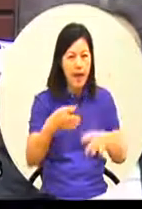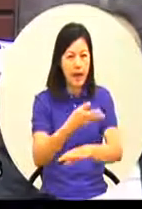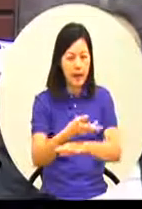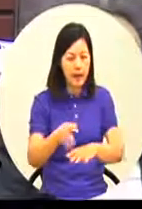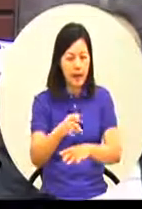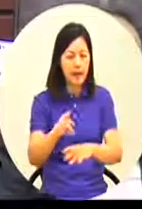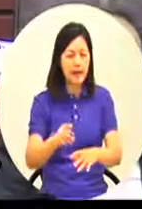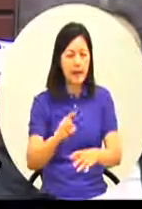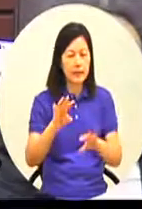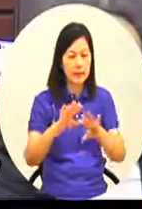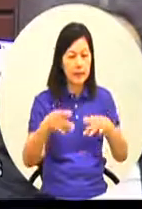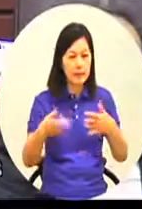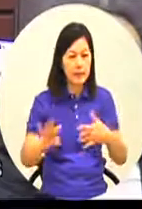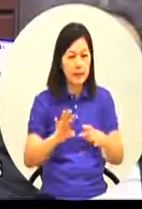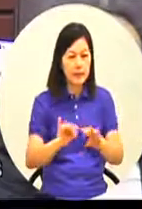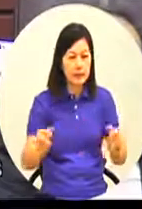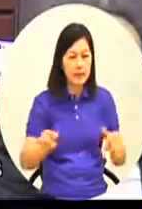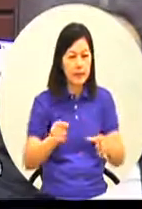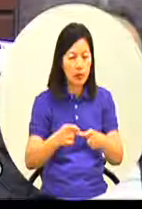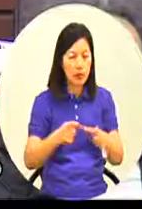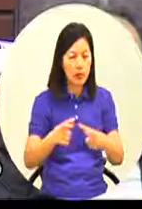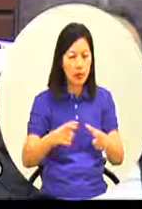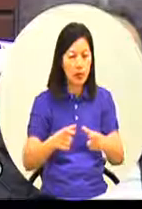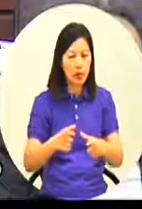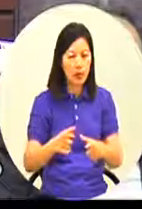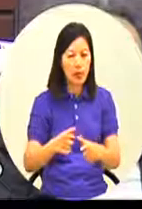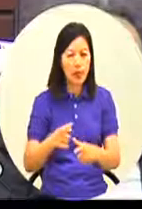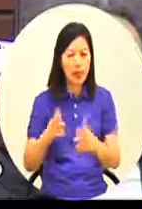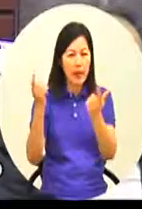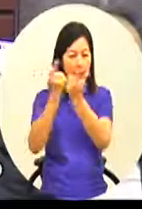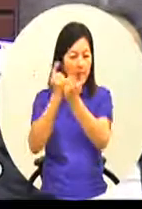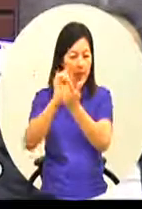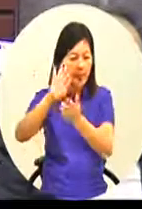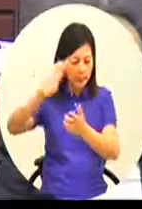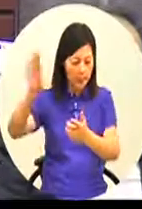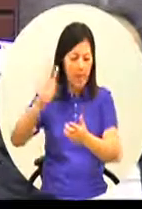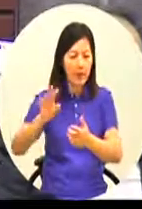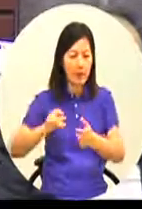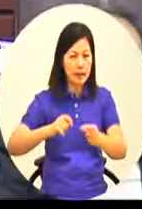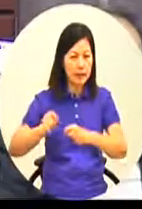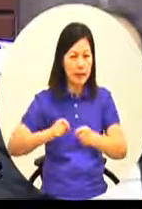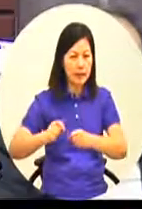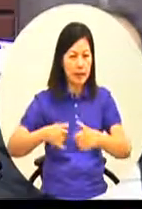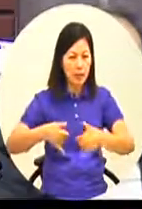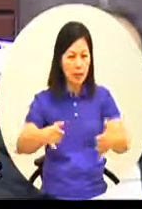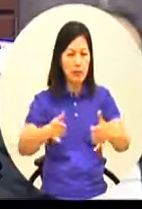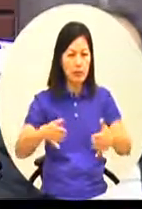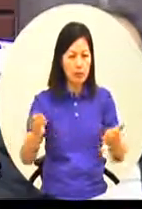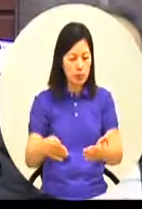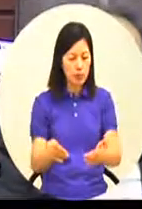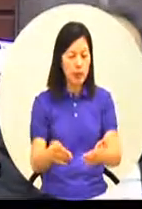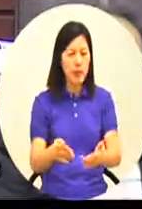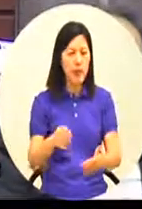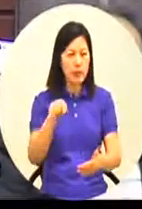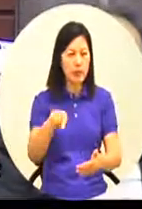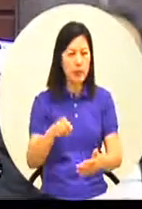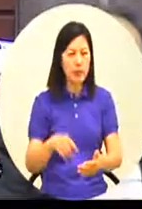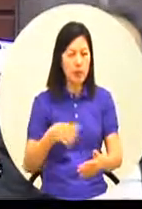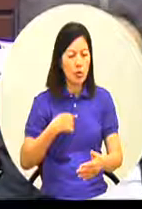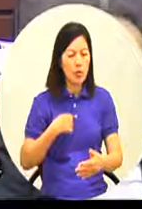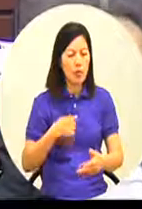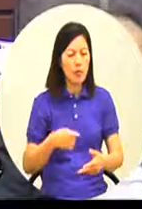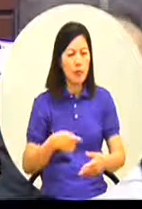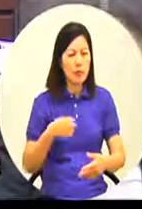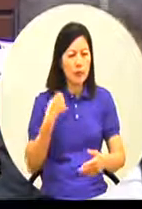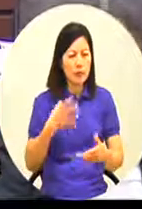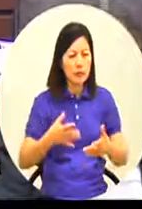一直咧争取，就是讲咱北边，北边那个都市计划道路的开辟嘛。啊，确实哦，我们新公社也非常的认真